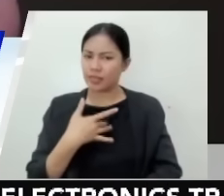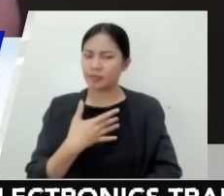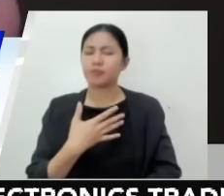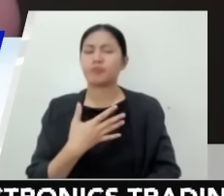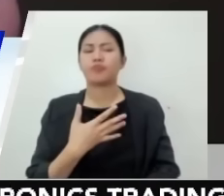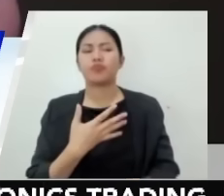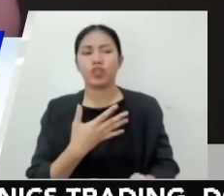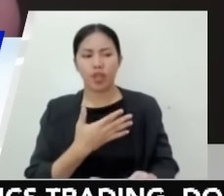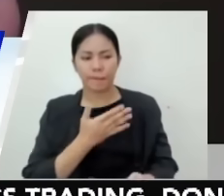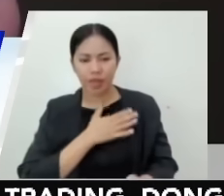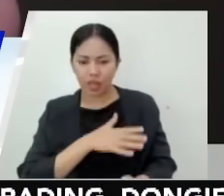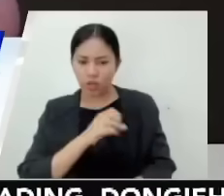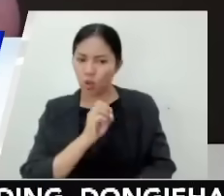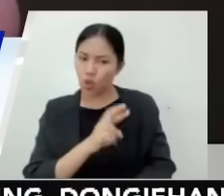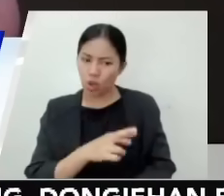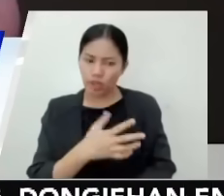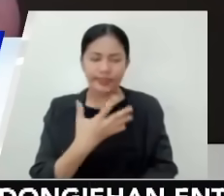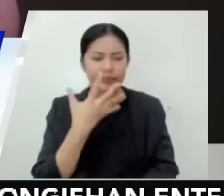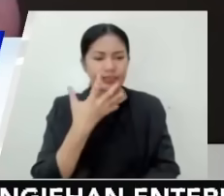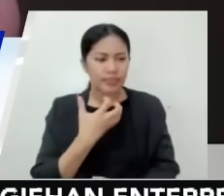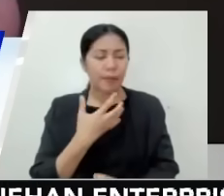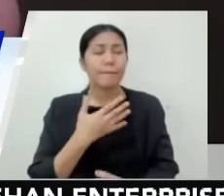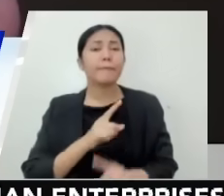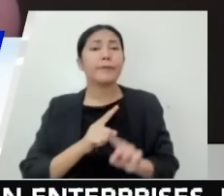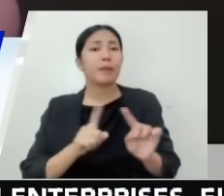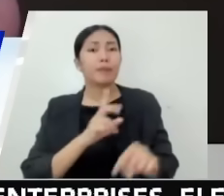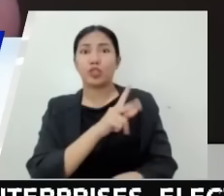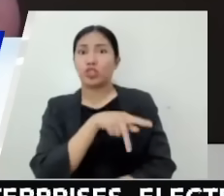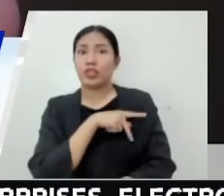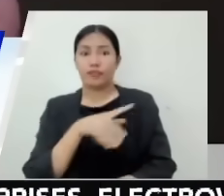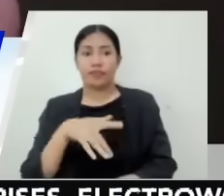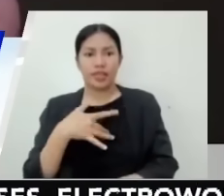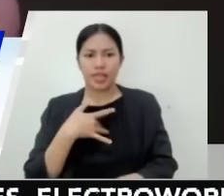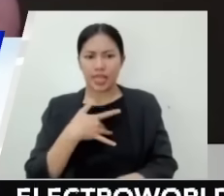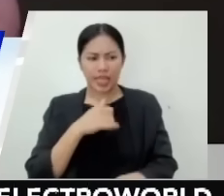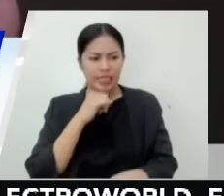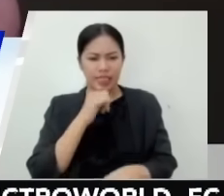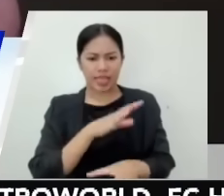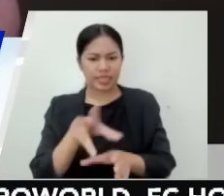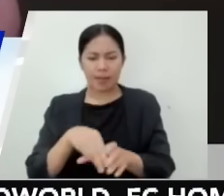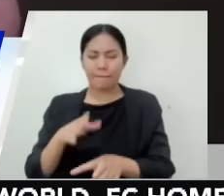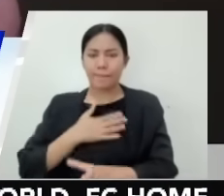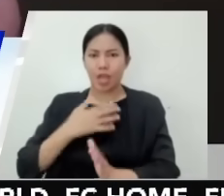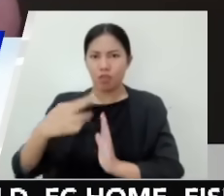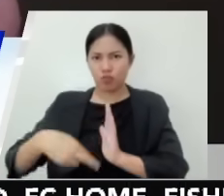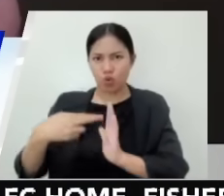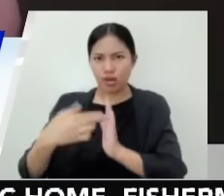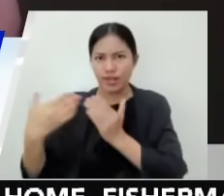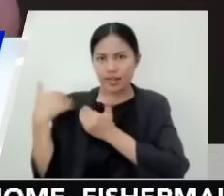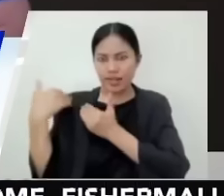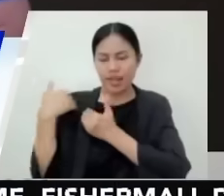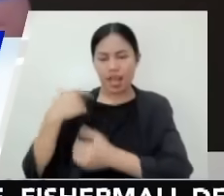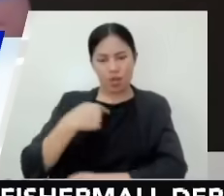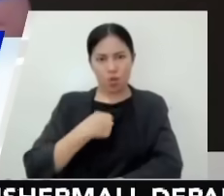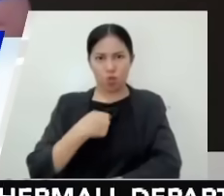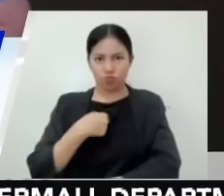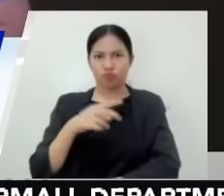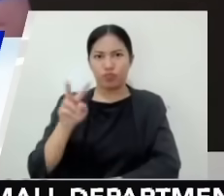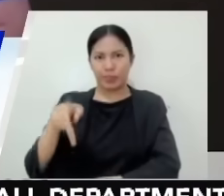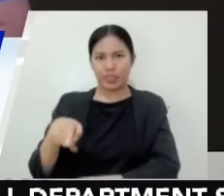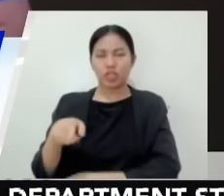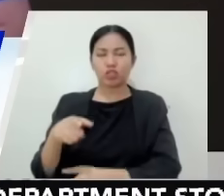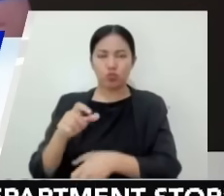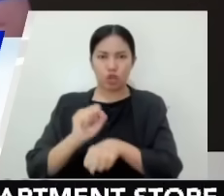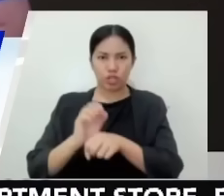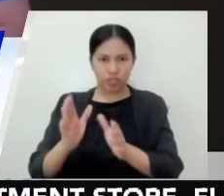kanyang personal na damdamin ay walang kinalaman sa aking mandato bilang isang opisyal ng pamahalaan. Dapat